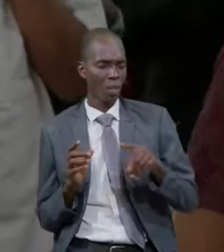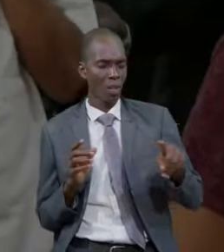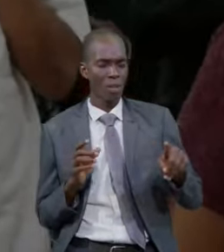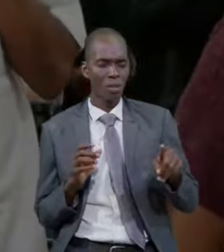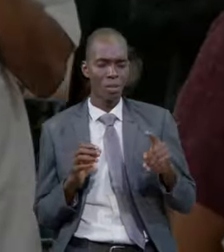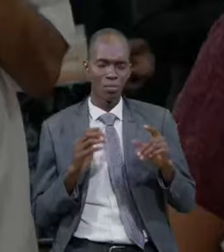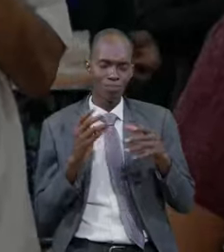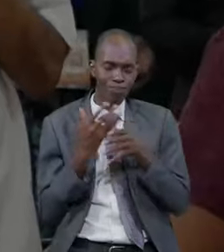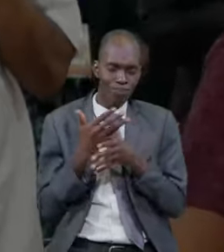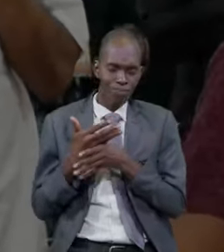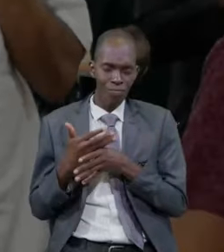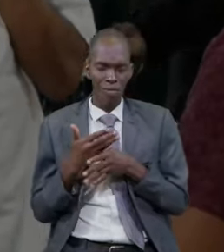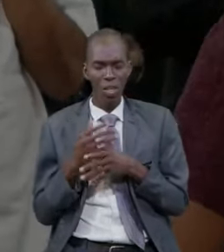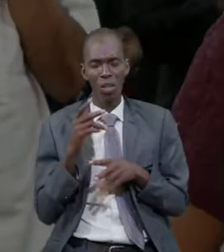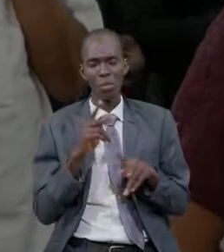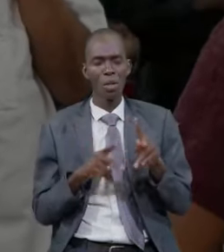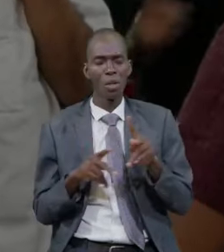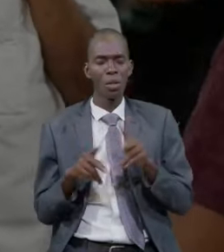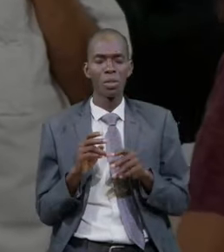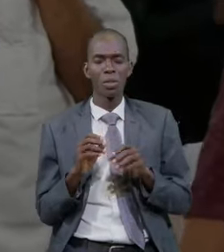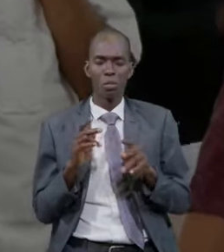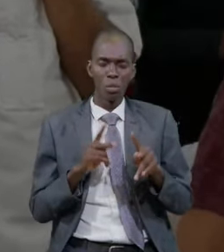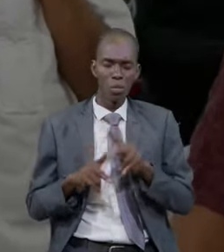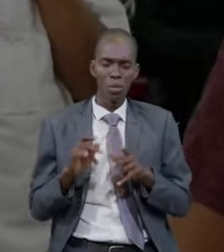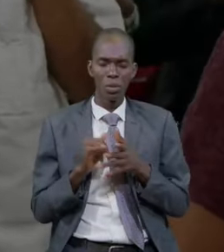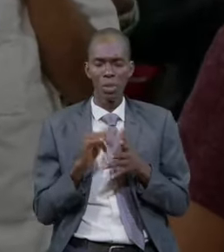Libère ceux qui sont distraits. Libère